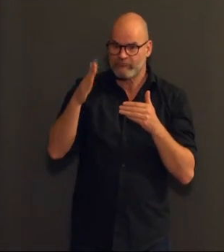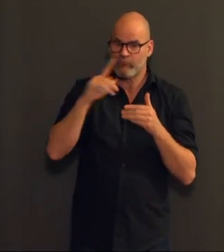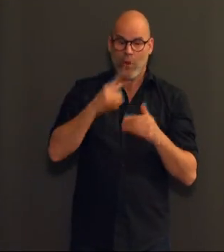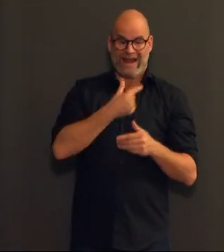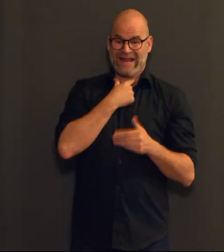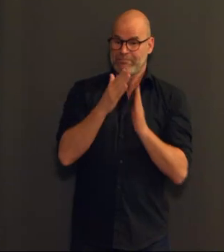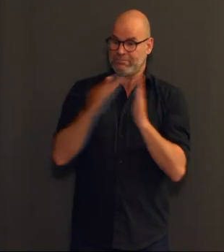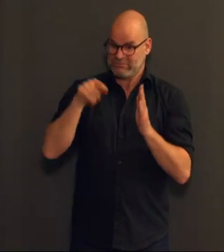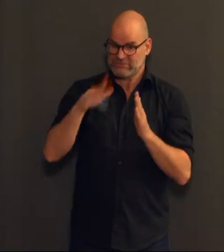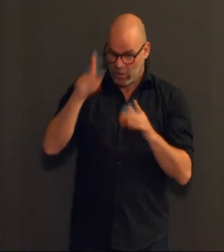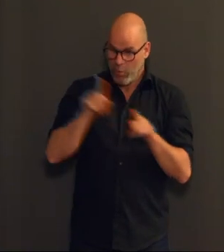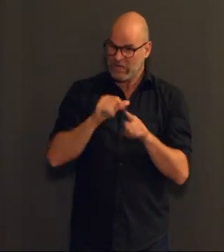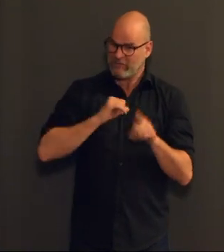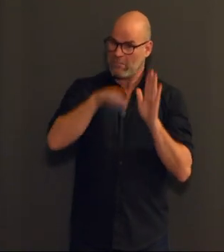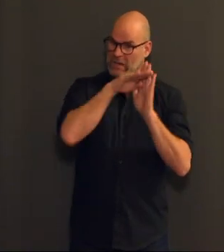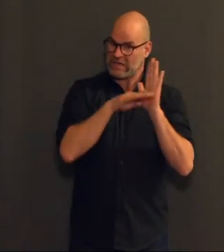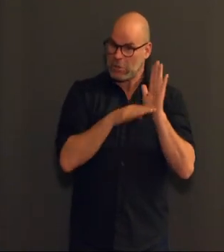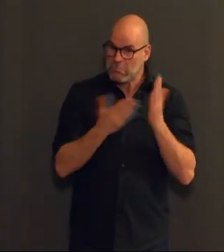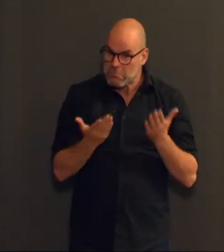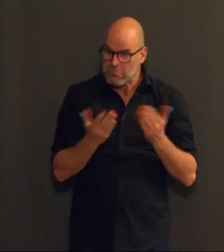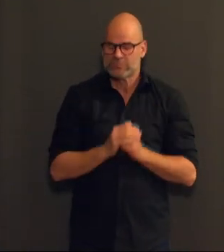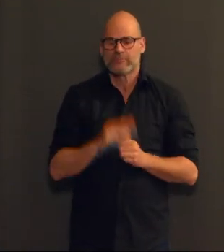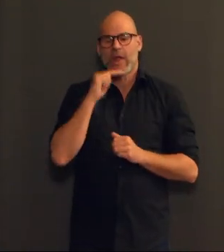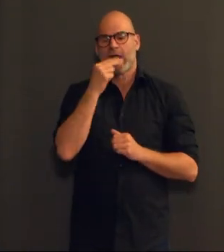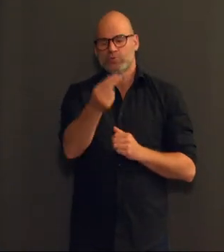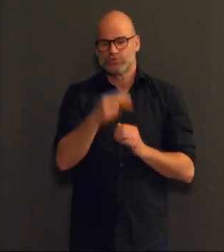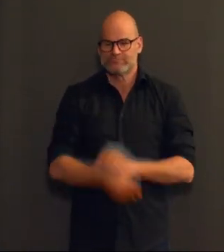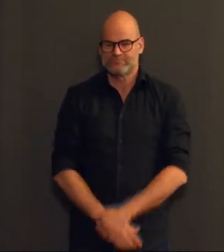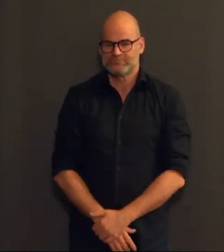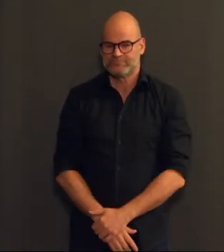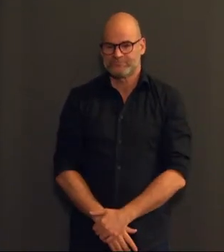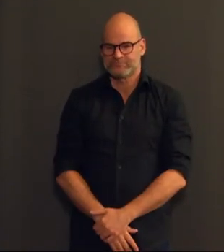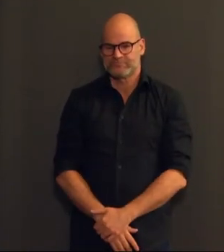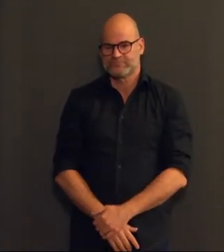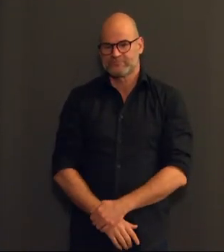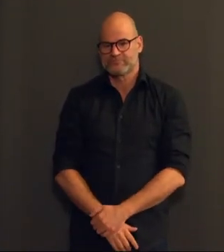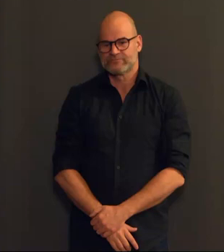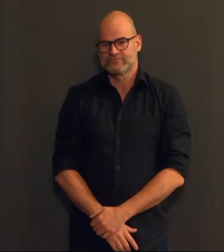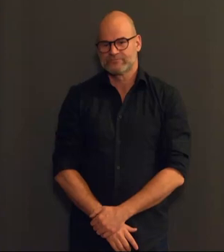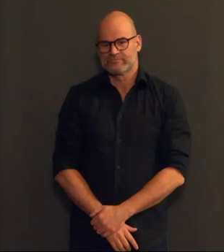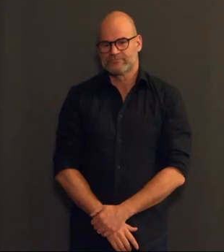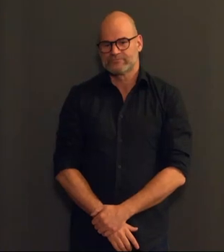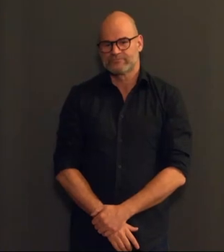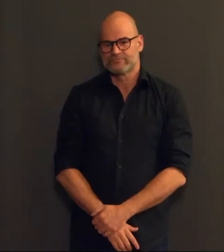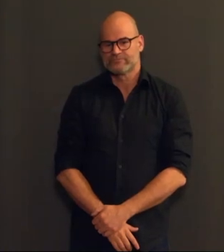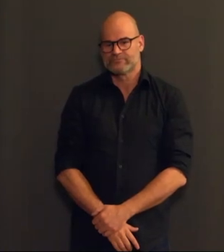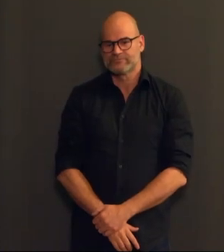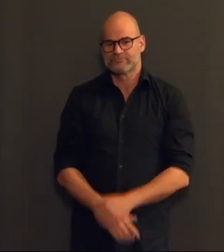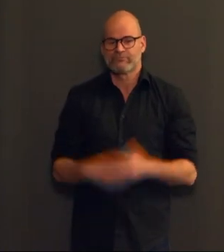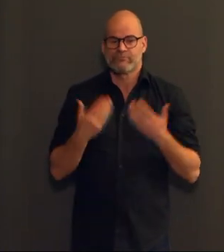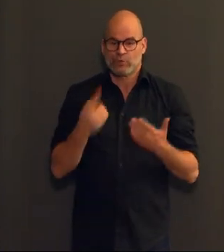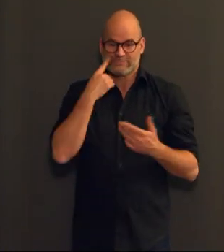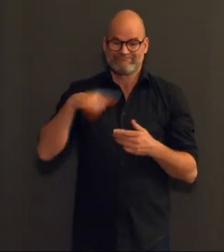we door dit coronavirusprobleem in 2020 twee golven van